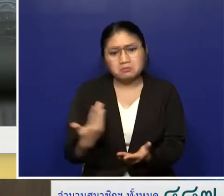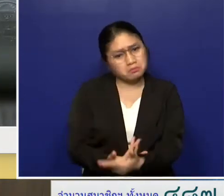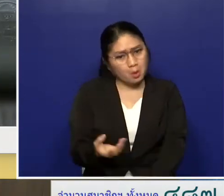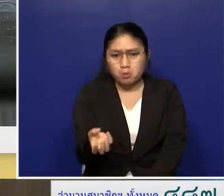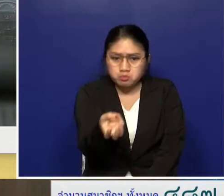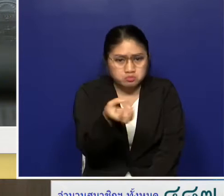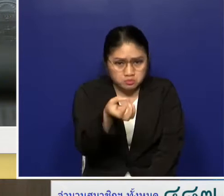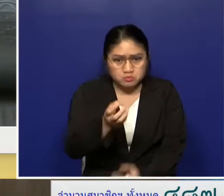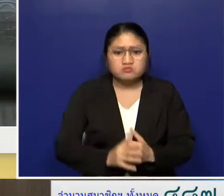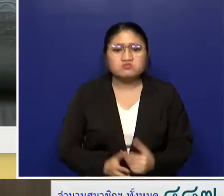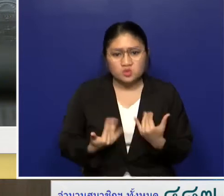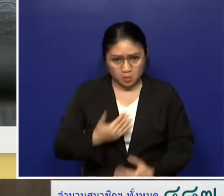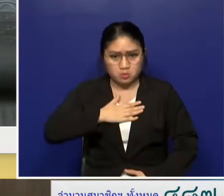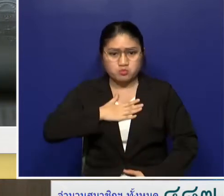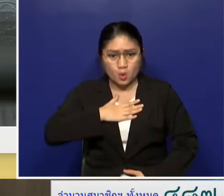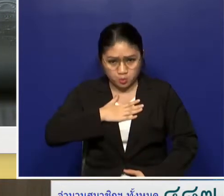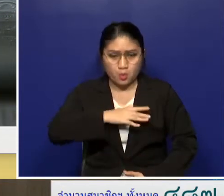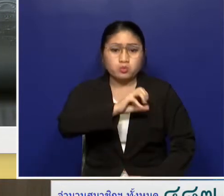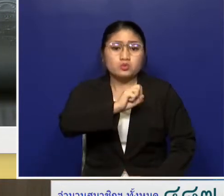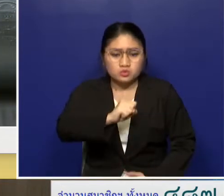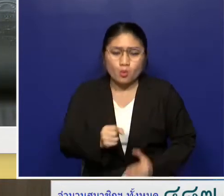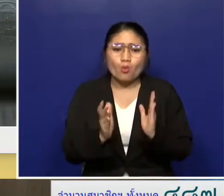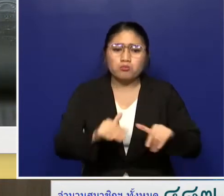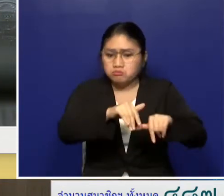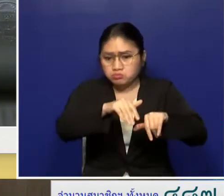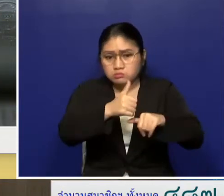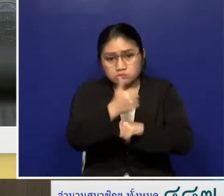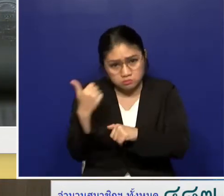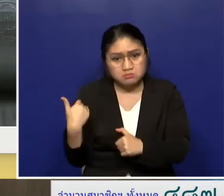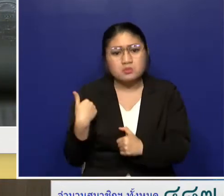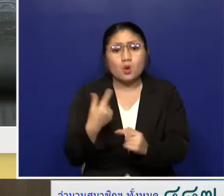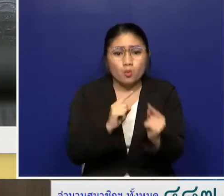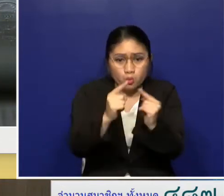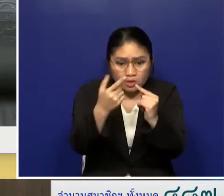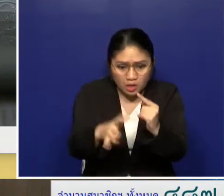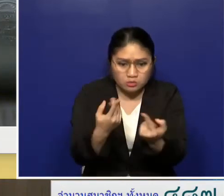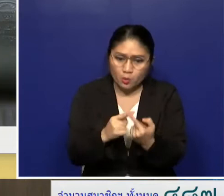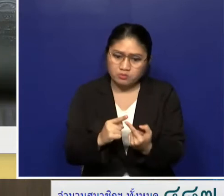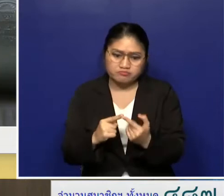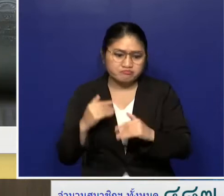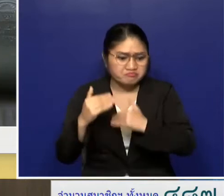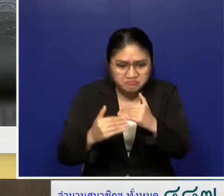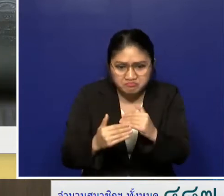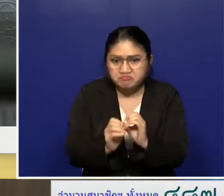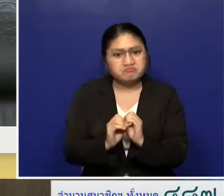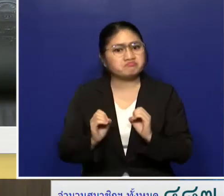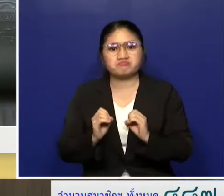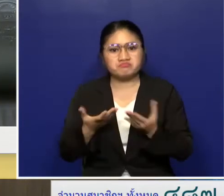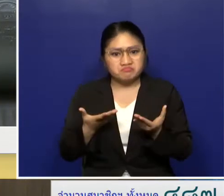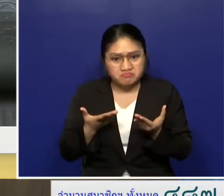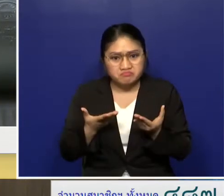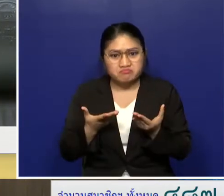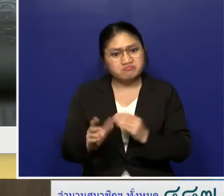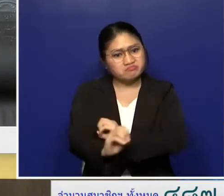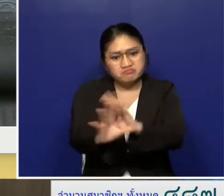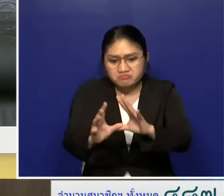างกผมและสมาชิสปาพุทธิารลสดอนอีหหท่านได้เคยหารือไปแล้วแต่กับยไมมความคืบหน้าและไมมีความชัดเจนใดๆ